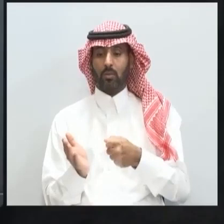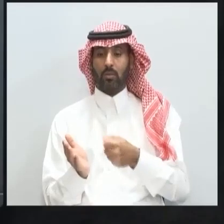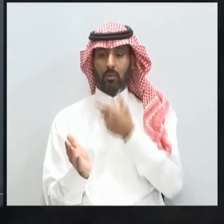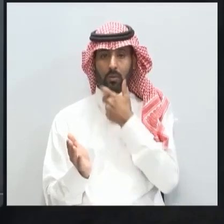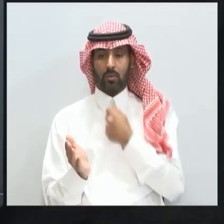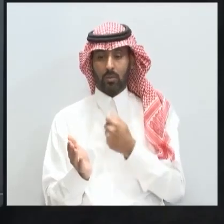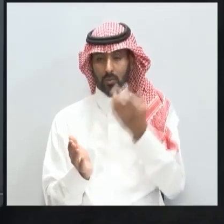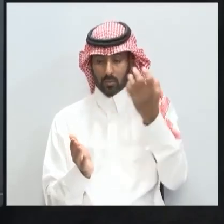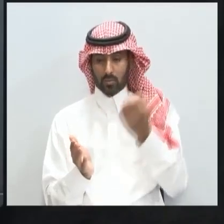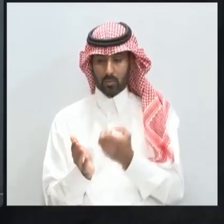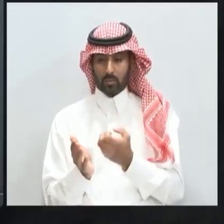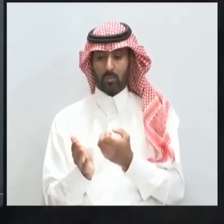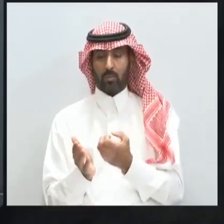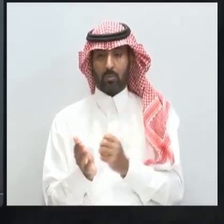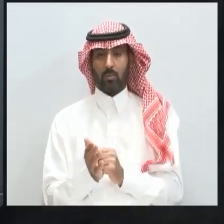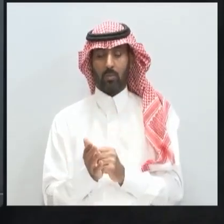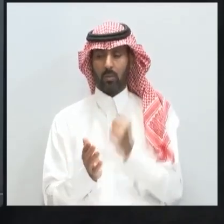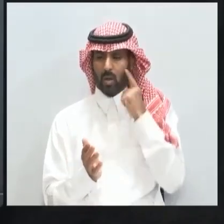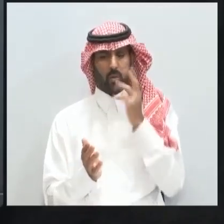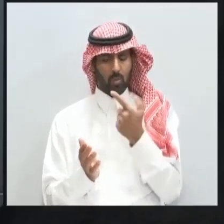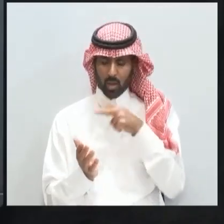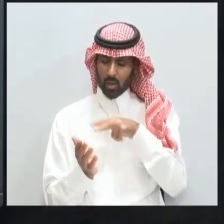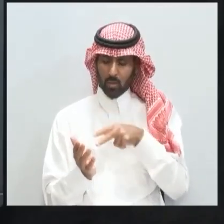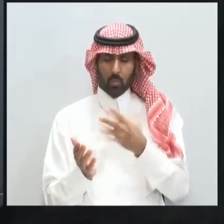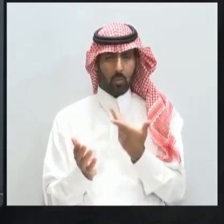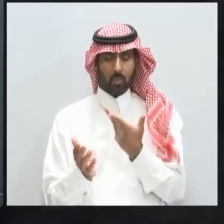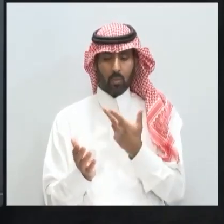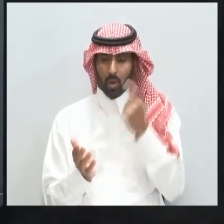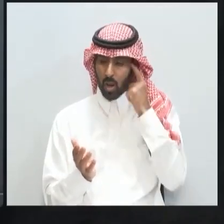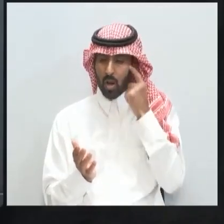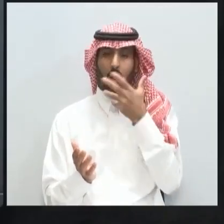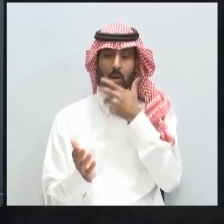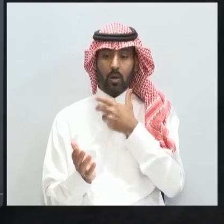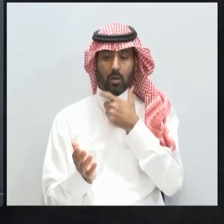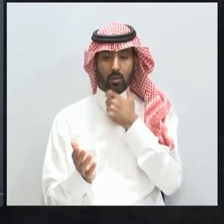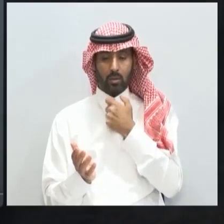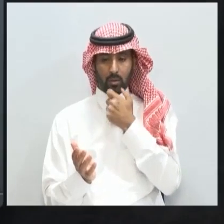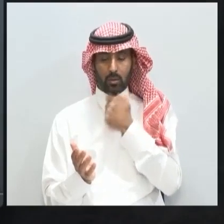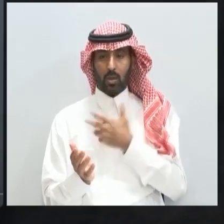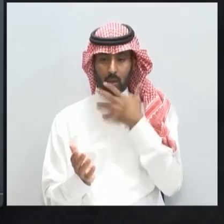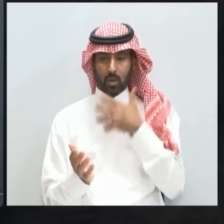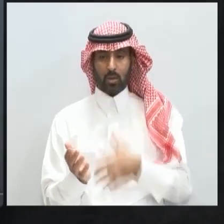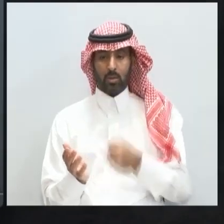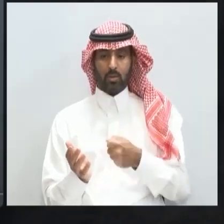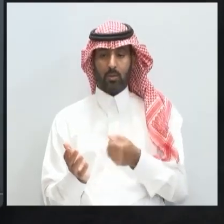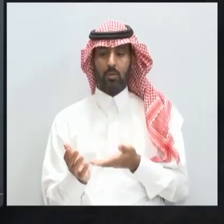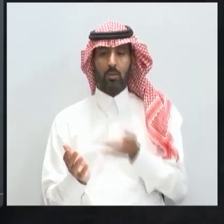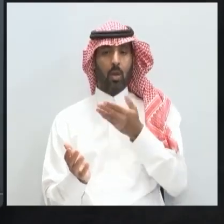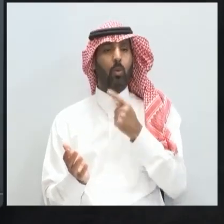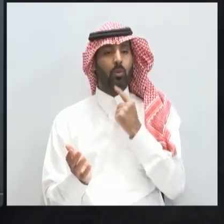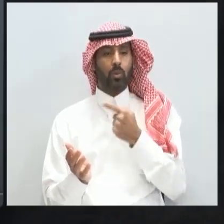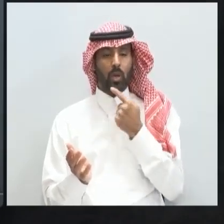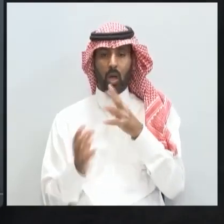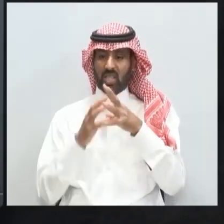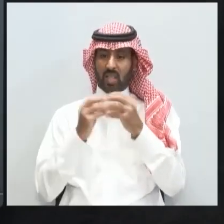والسلام لان لا يمكن ان نفهم كلام الله جل وعلا حتى نفهم سنته عليه الصلاه والسلام وقوله وتفسيره